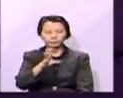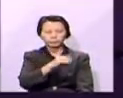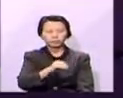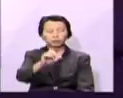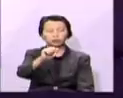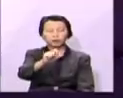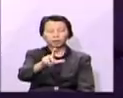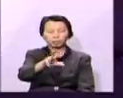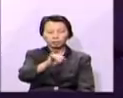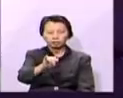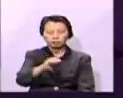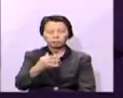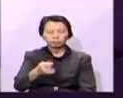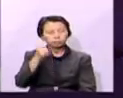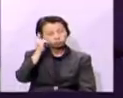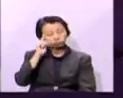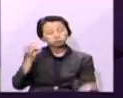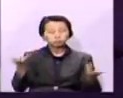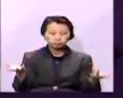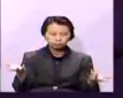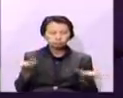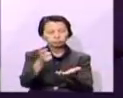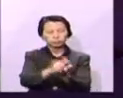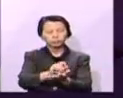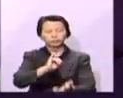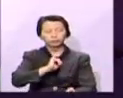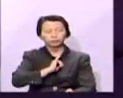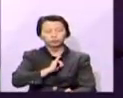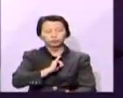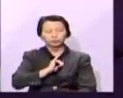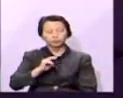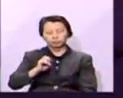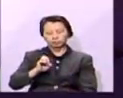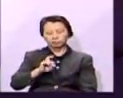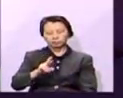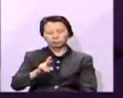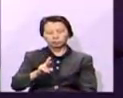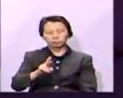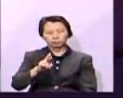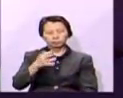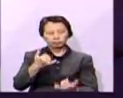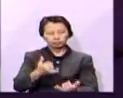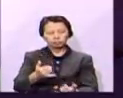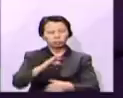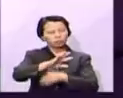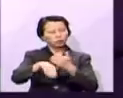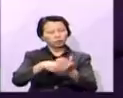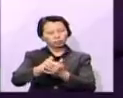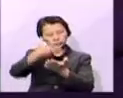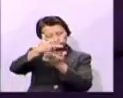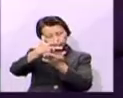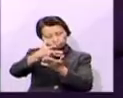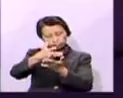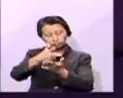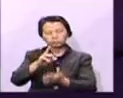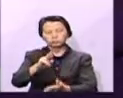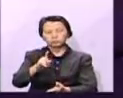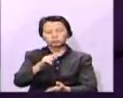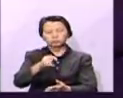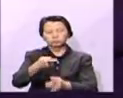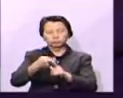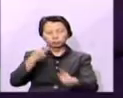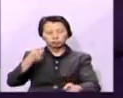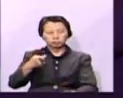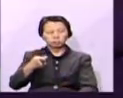Ali Rostam. Jadi saya kira sampai di sini sahaja laporan saya Nur Amalina Abdul Halim serta seluruh kru penerbitan langsung